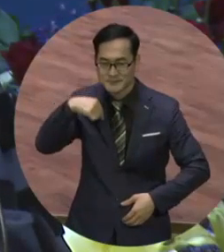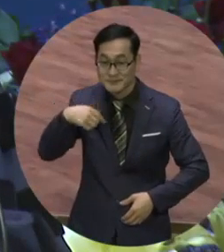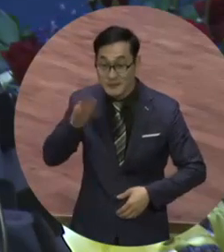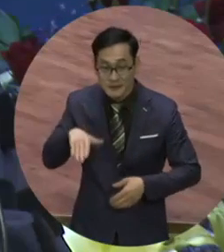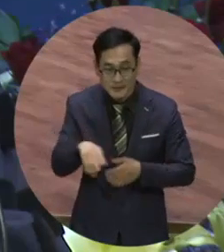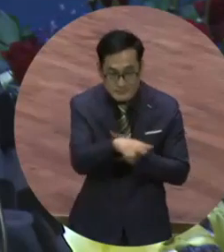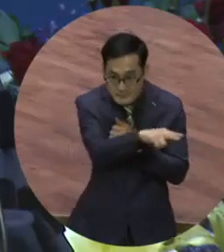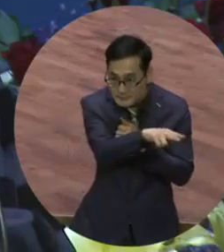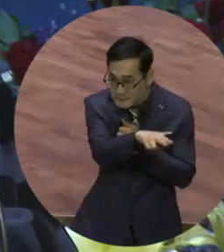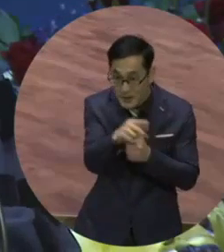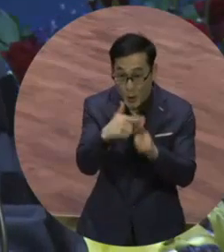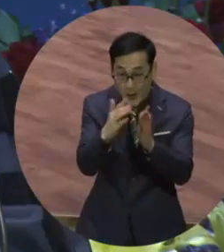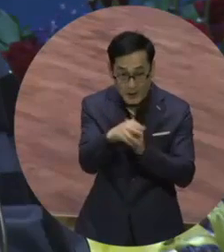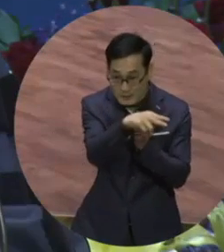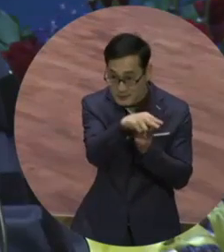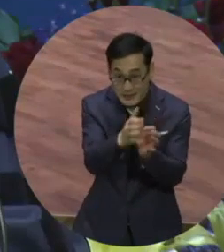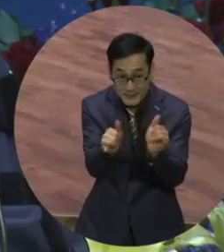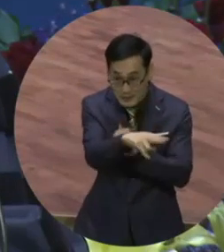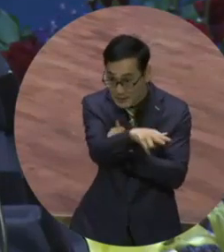보여.